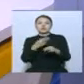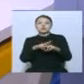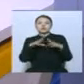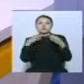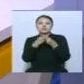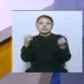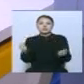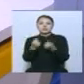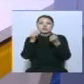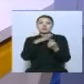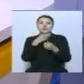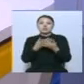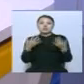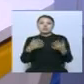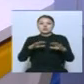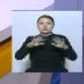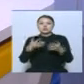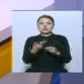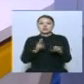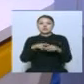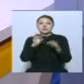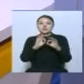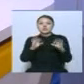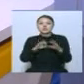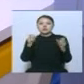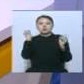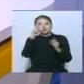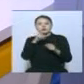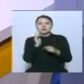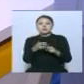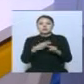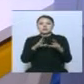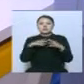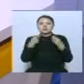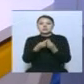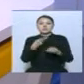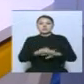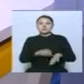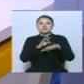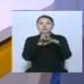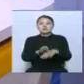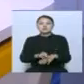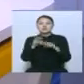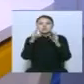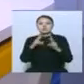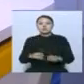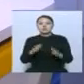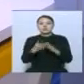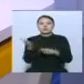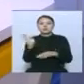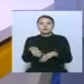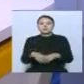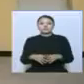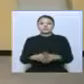қалған. Енді орналған жағдайдың себебін анықтап жатыр, ал отбасы мүшелер ауруханаға жеткізіліп, дәрігерлердің тексерісінен кейін үйлеріне